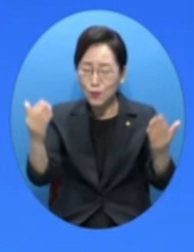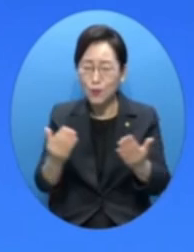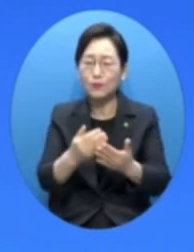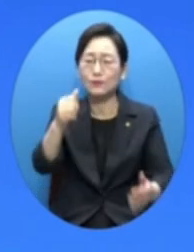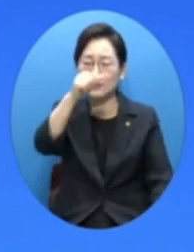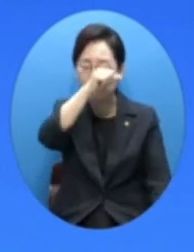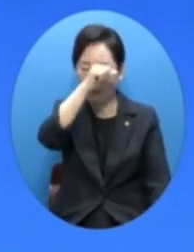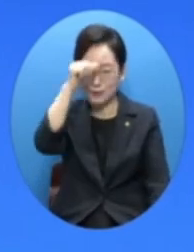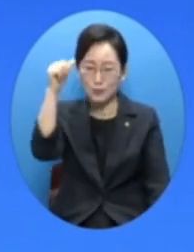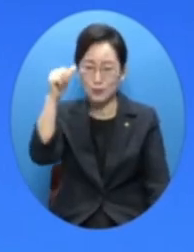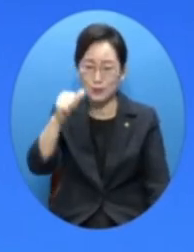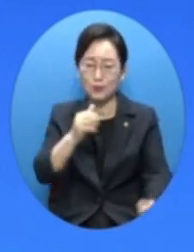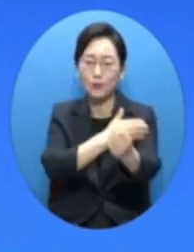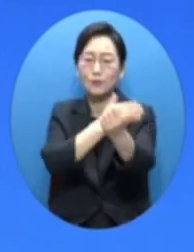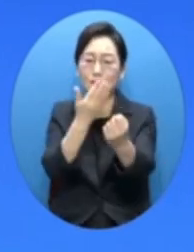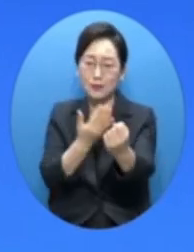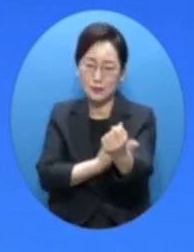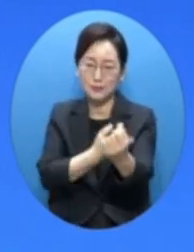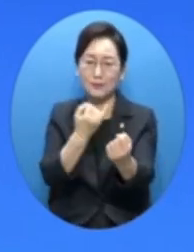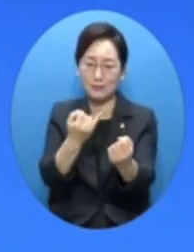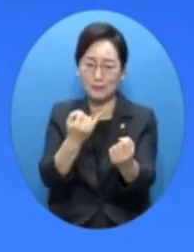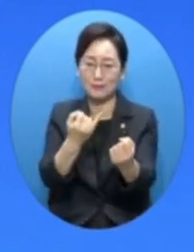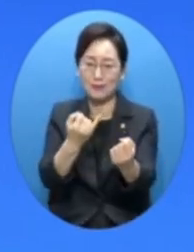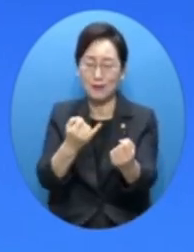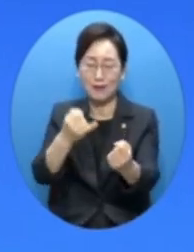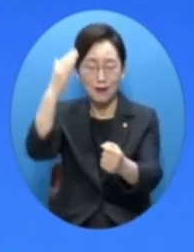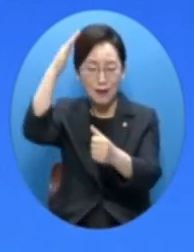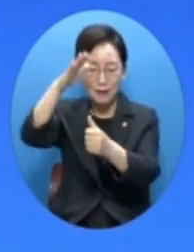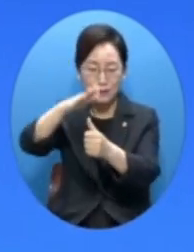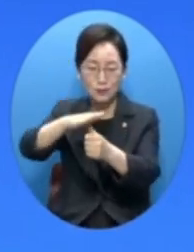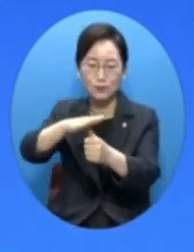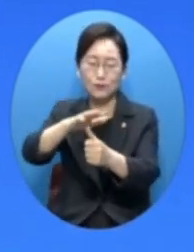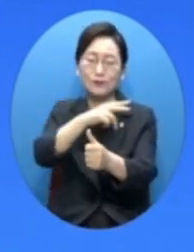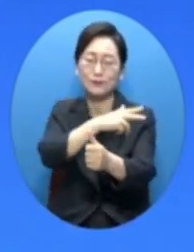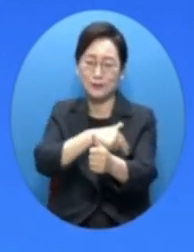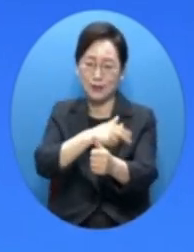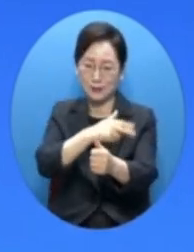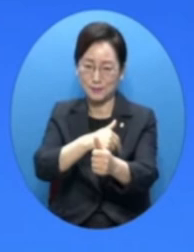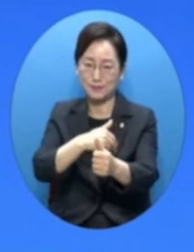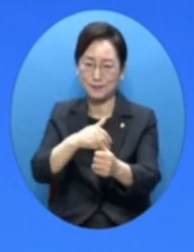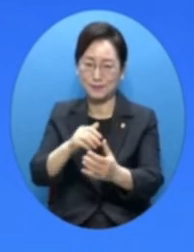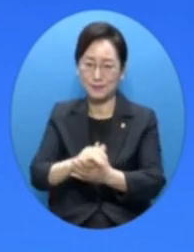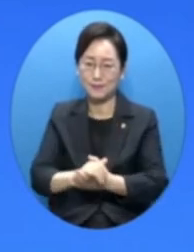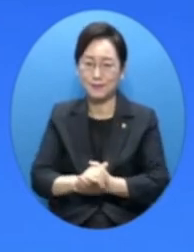장로님들, 권사님들, 안수집사님들,